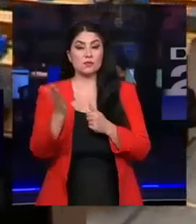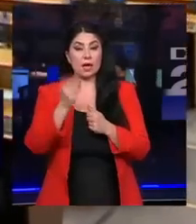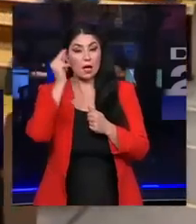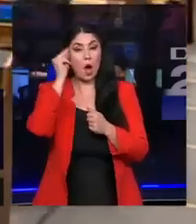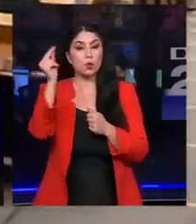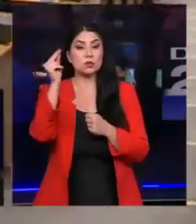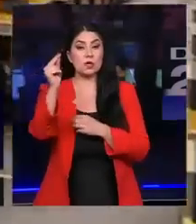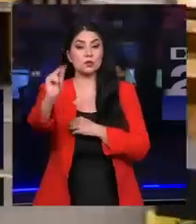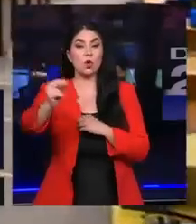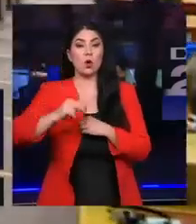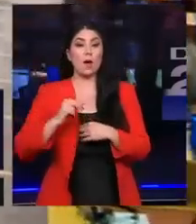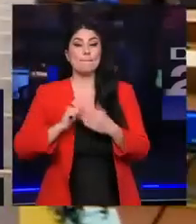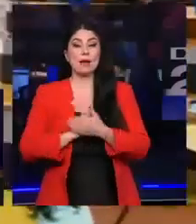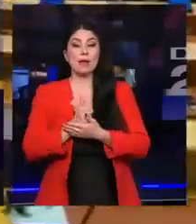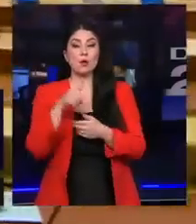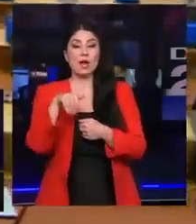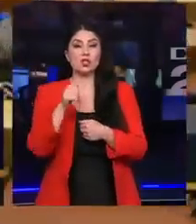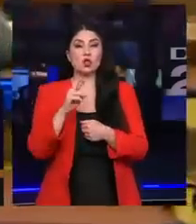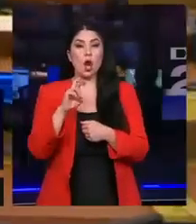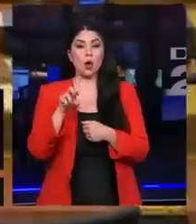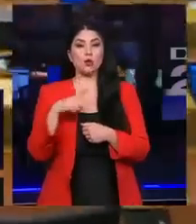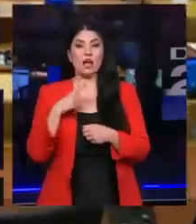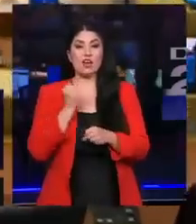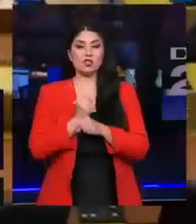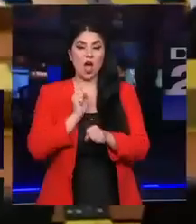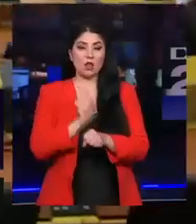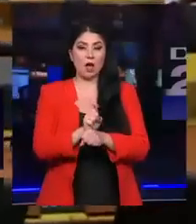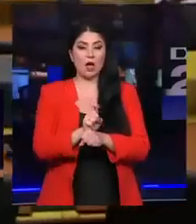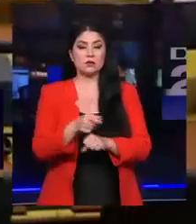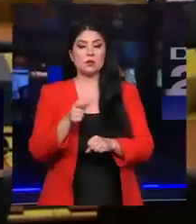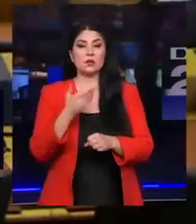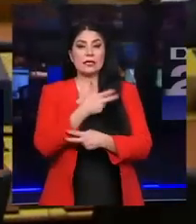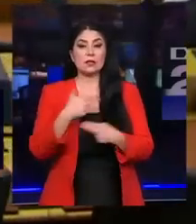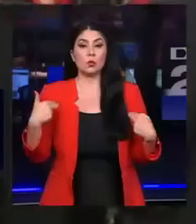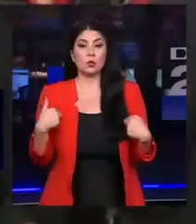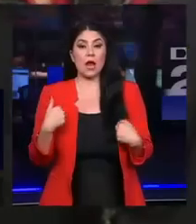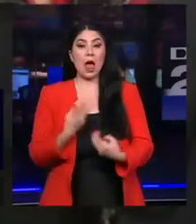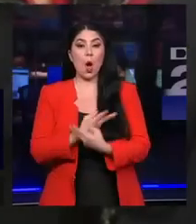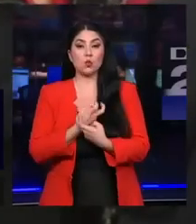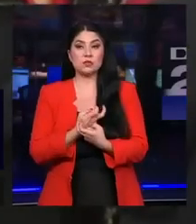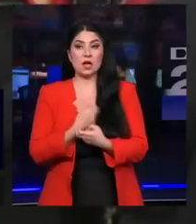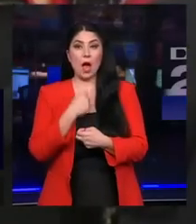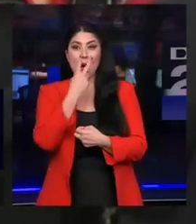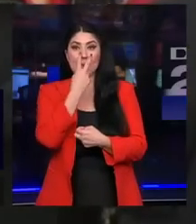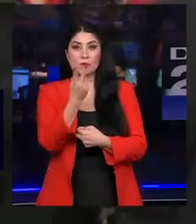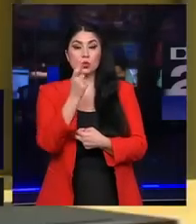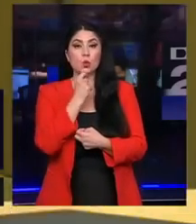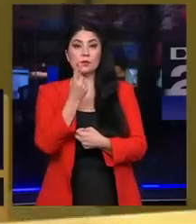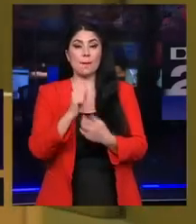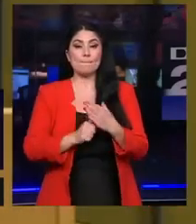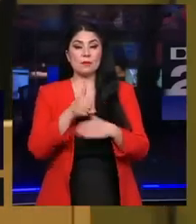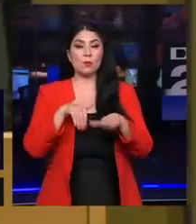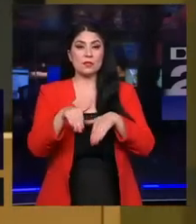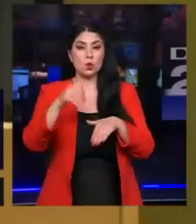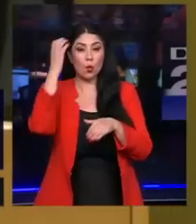care a anunțat-o premierul Marcel Ciolacu și anume de a ataca în instanță Austria? Am văzut un răspuns al